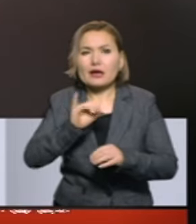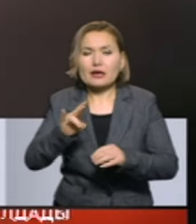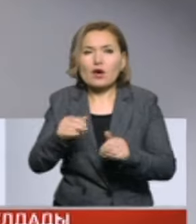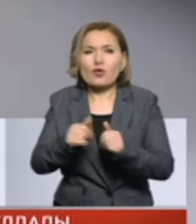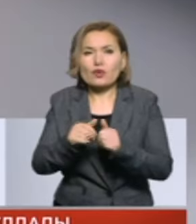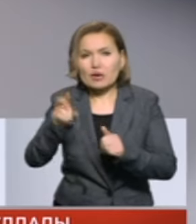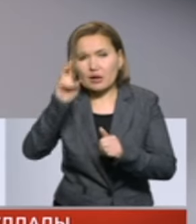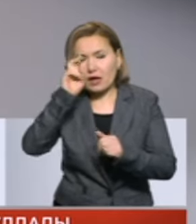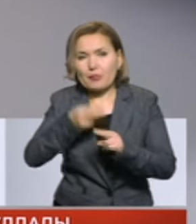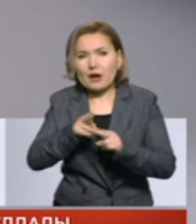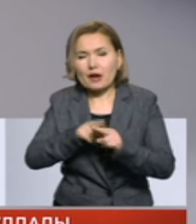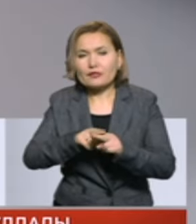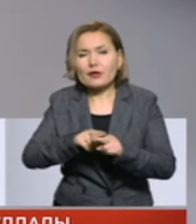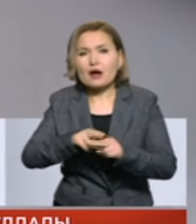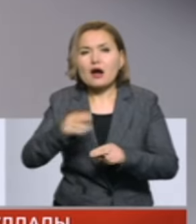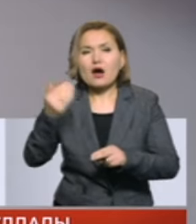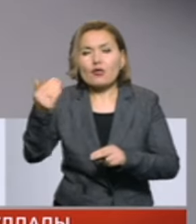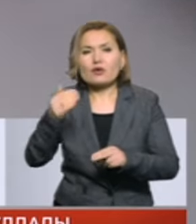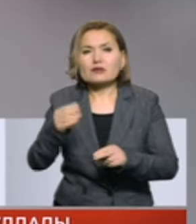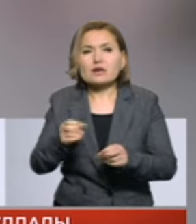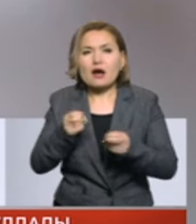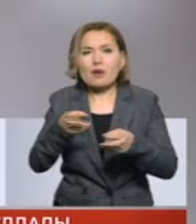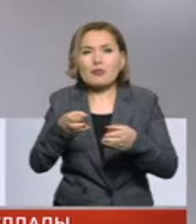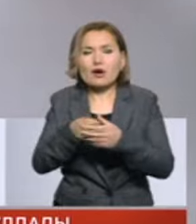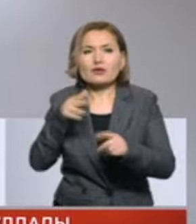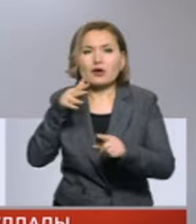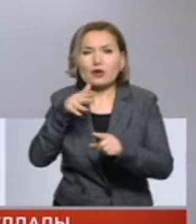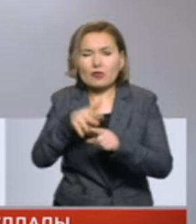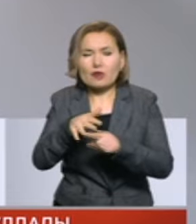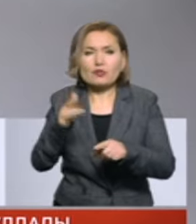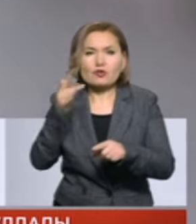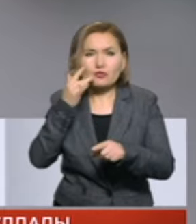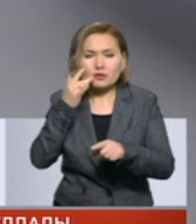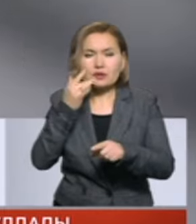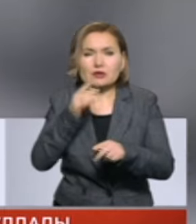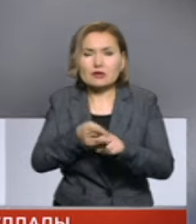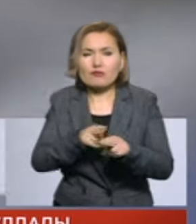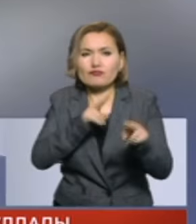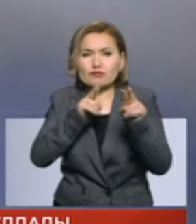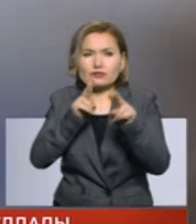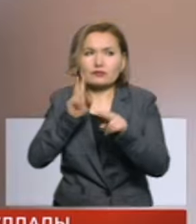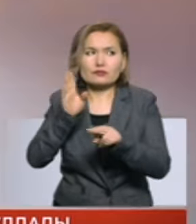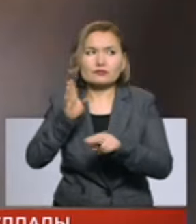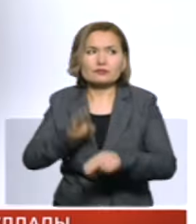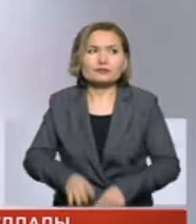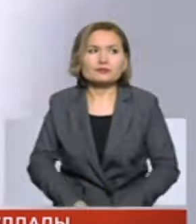көрші елде өзіне қастандық жасаған қарулы топтарды нысанаға алғанын хабарлап отыр.